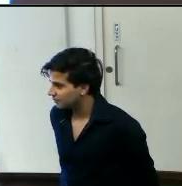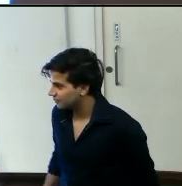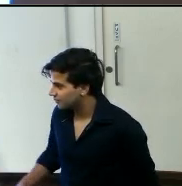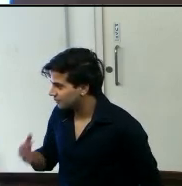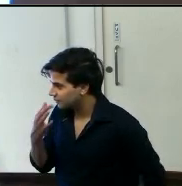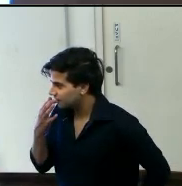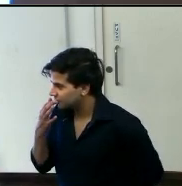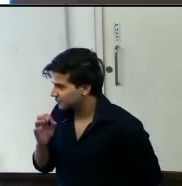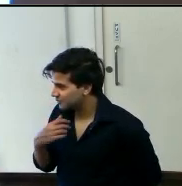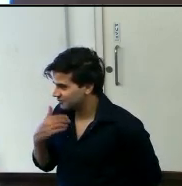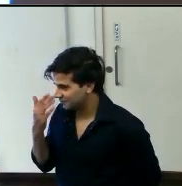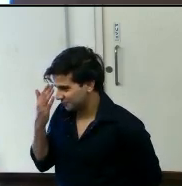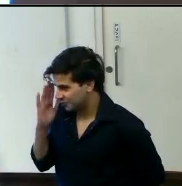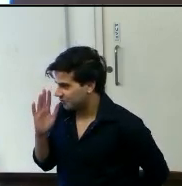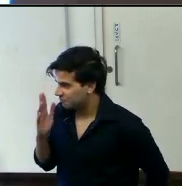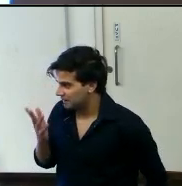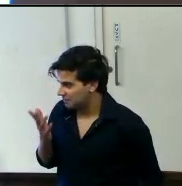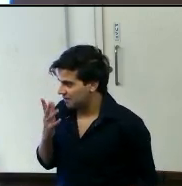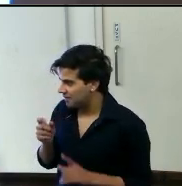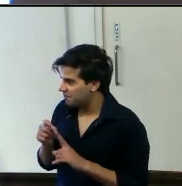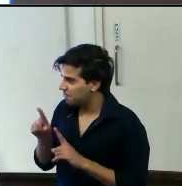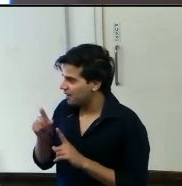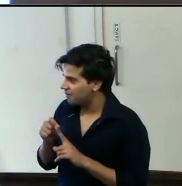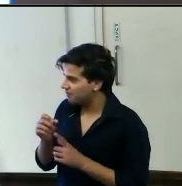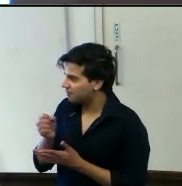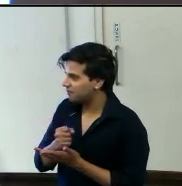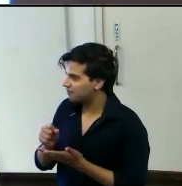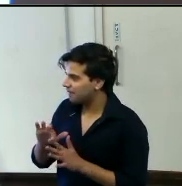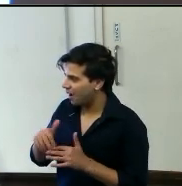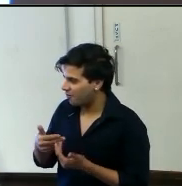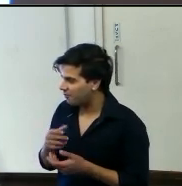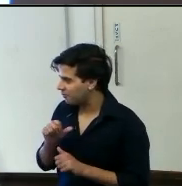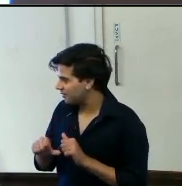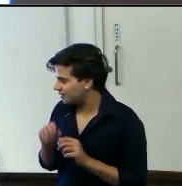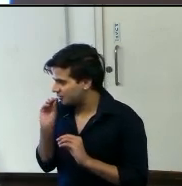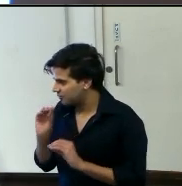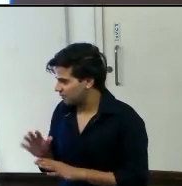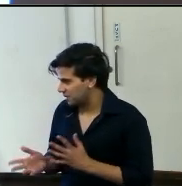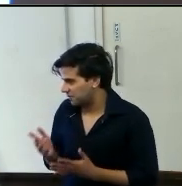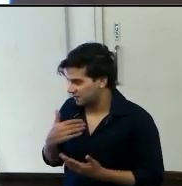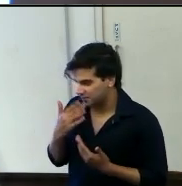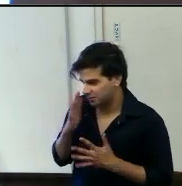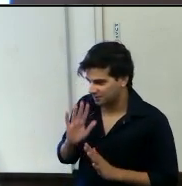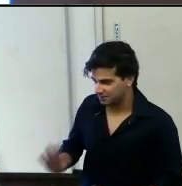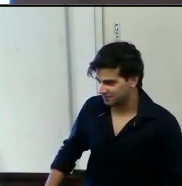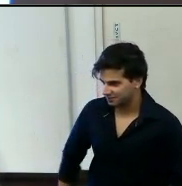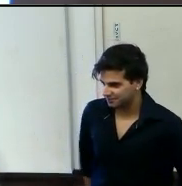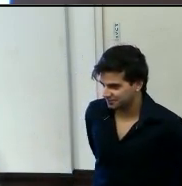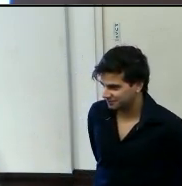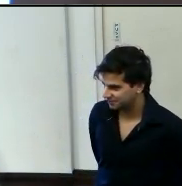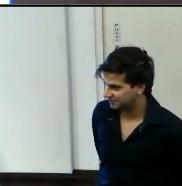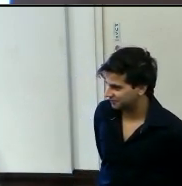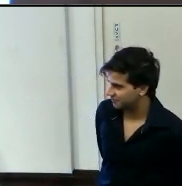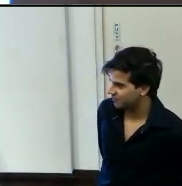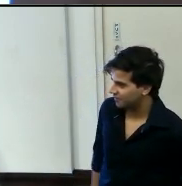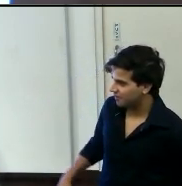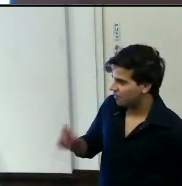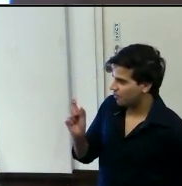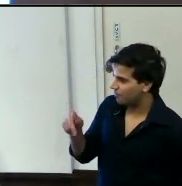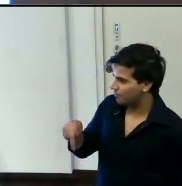ಅಂದರೆ ಇದನ್ನು ಅಕ್ಷರ ಬರೆದು ಹೆಂಗಿರುತ್ತೆ ಅಂತ ಒಂದಿನ ಅಕ್ಷರ ಬರೆದ್ರೆ ಅರ್ಥ ಏನು ಅದ್ರ ಬಗ್ಗೆ ಯೋಚನೆ ಮಾಡೋದು. ಹಾಗೆ ಅದು ಬೆಳ್ಕೊಂಡು